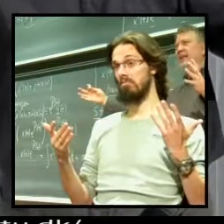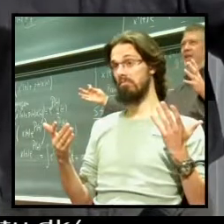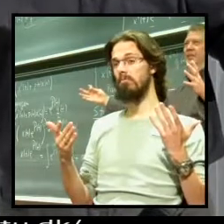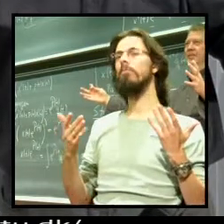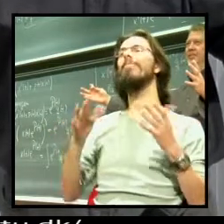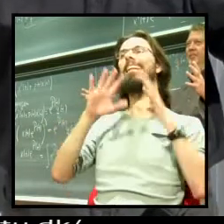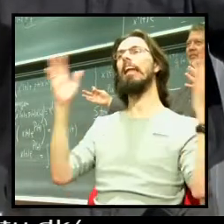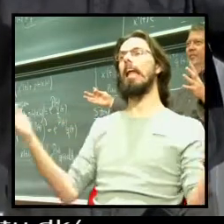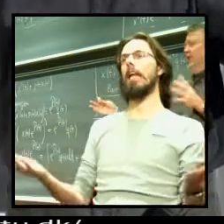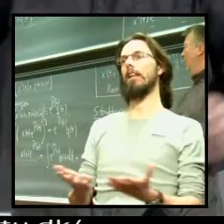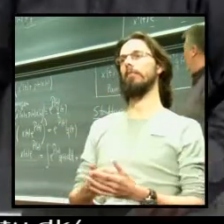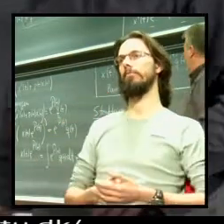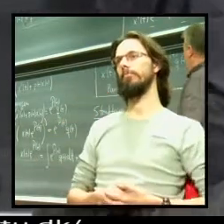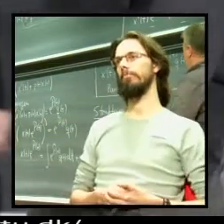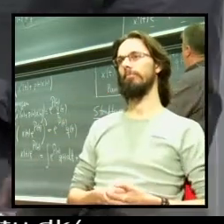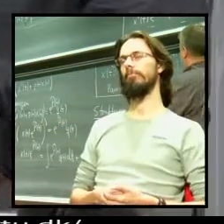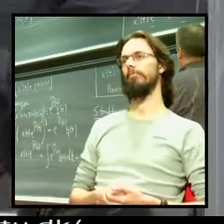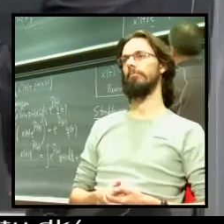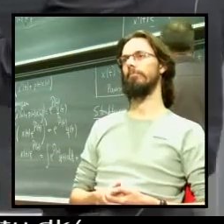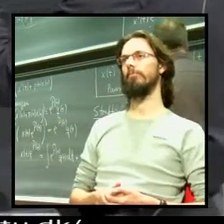er det hele.